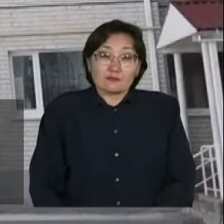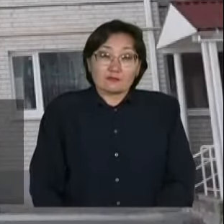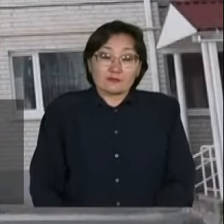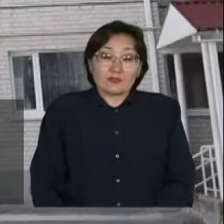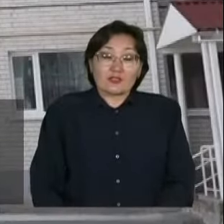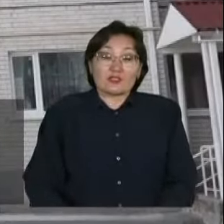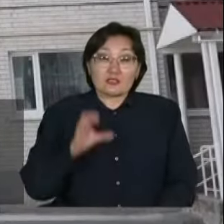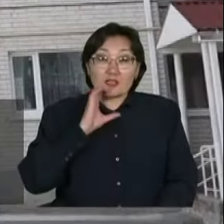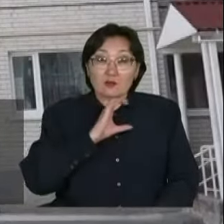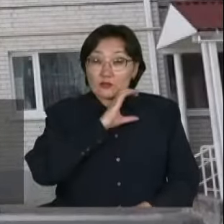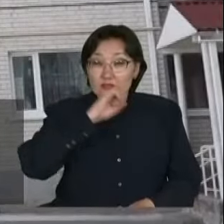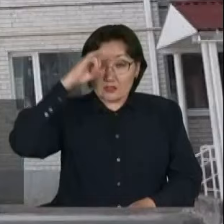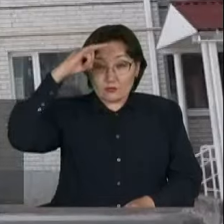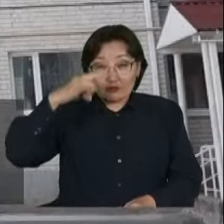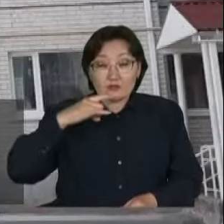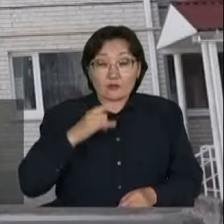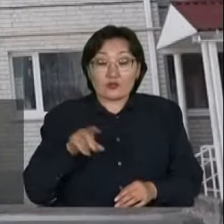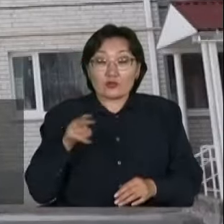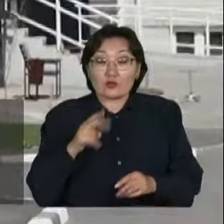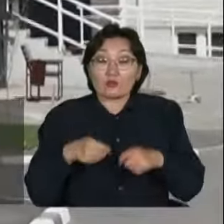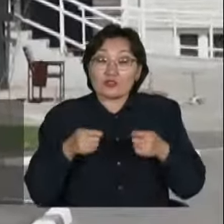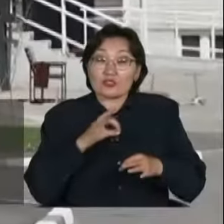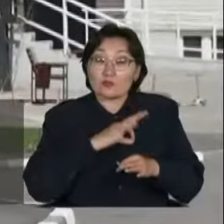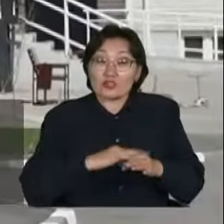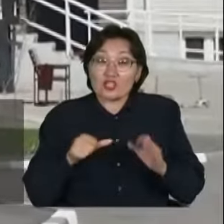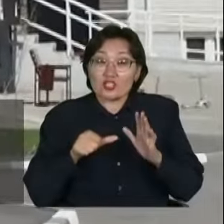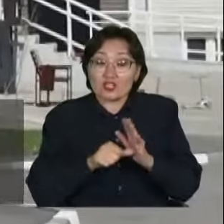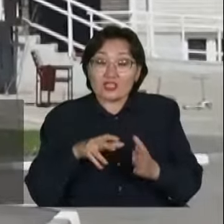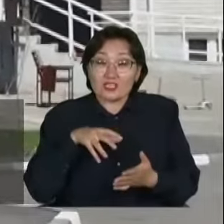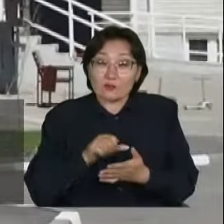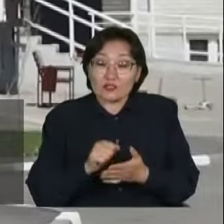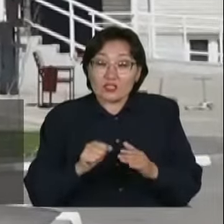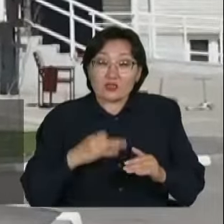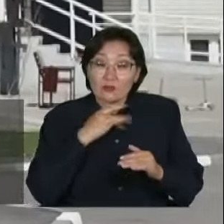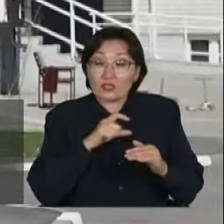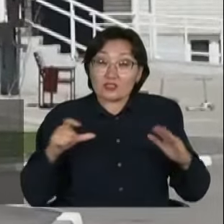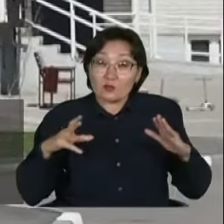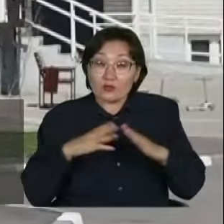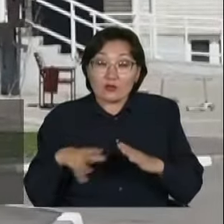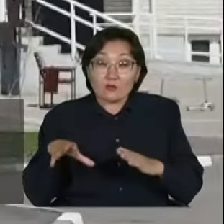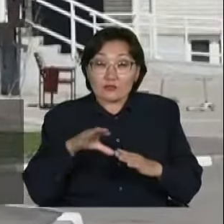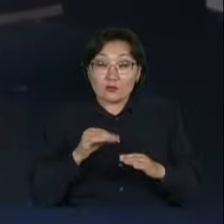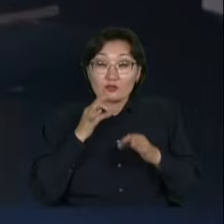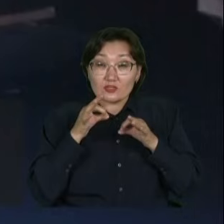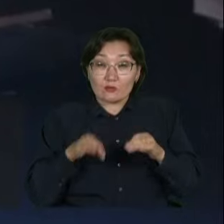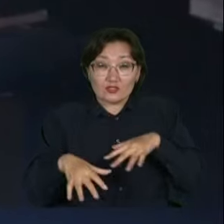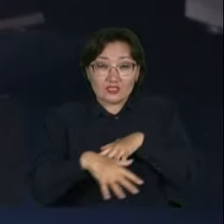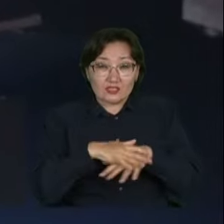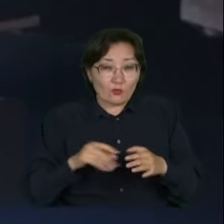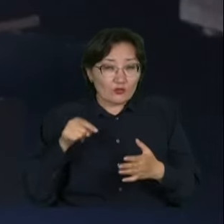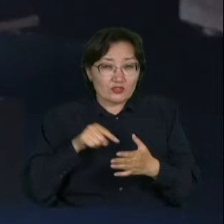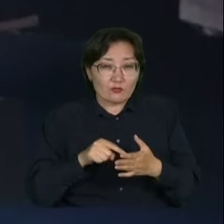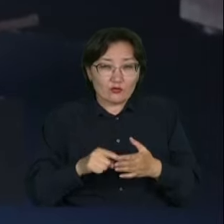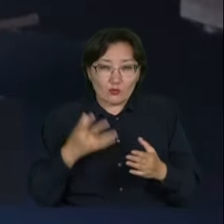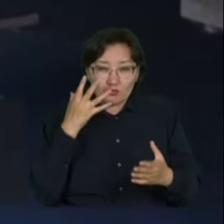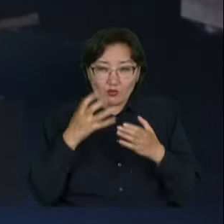В Северном Казахстане в декабре сдали в эксплуатацию 6 арендно-коммунальных многоэтажек, но все они, по словам жильцов, оказались